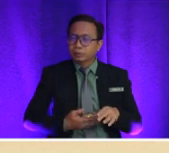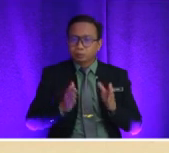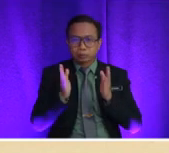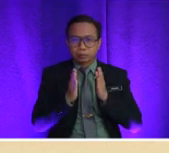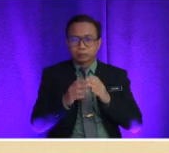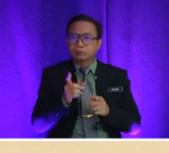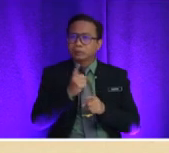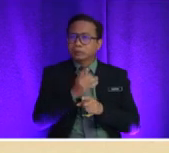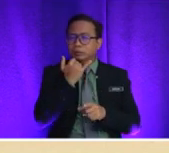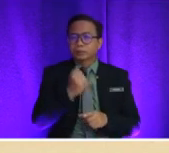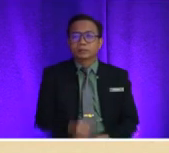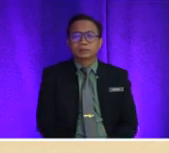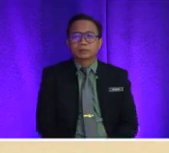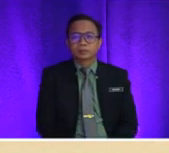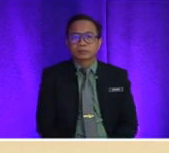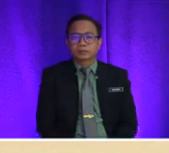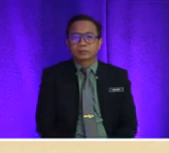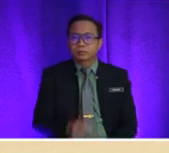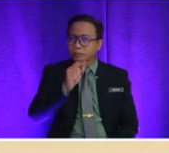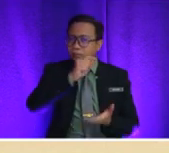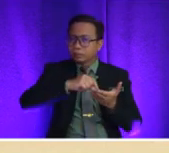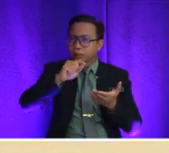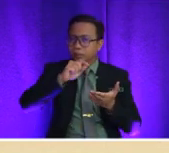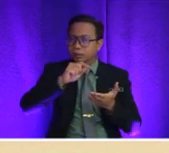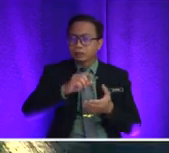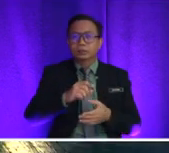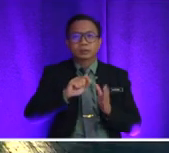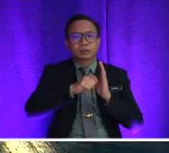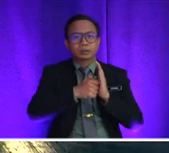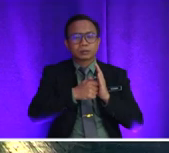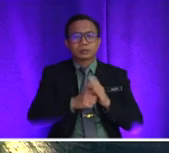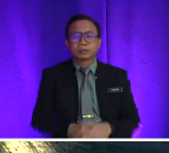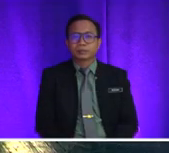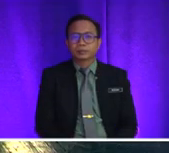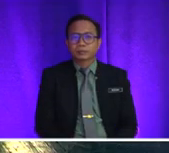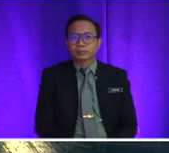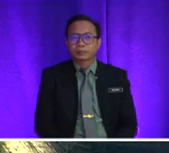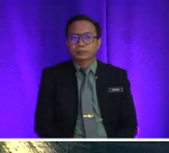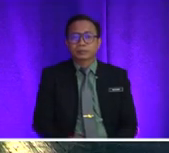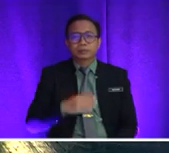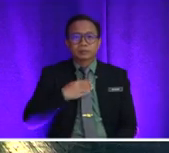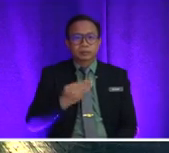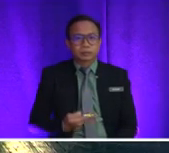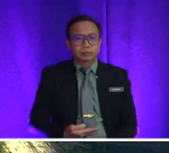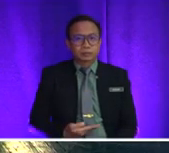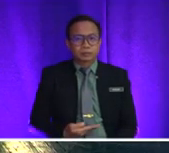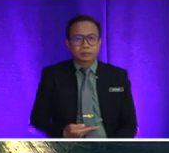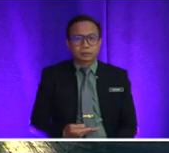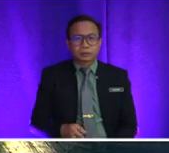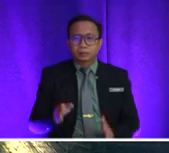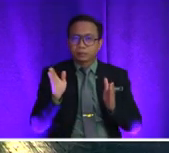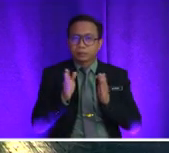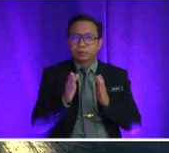salah ingat tanda eh kata kunci dulu yaitu perut ikan Angel kelihatan tapi